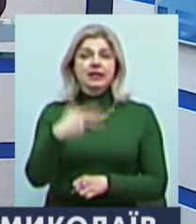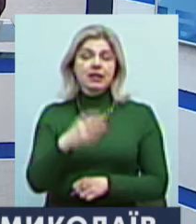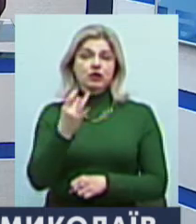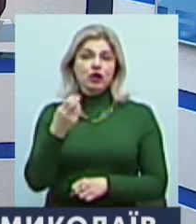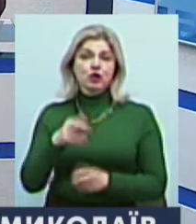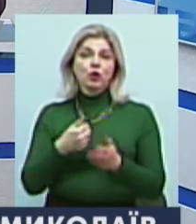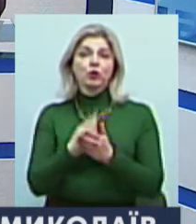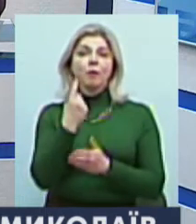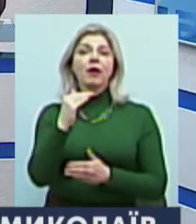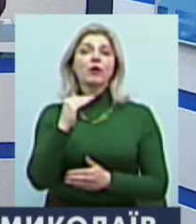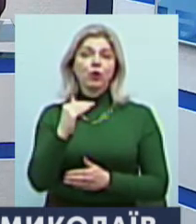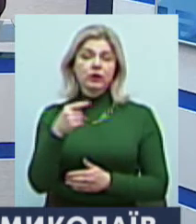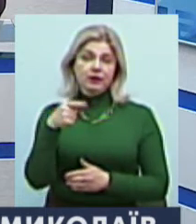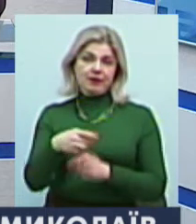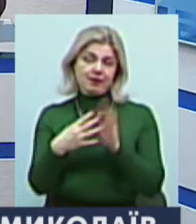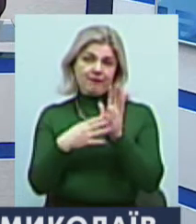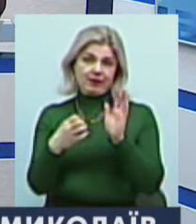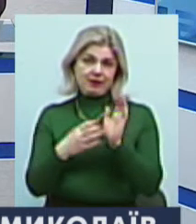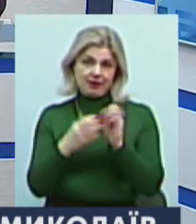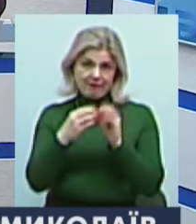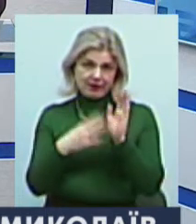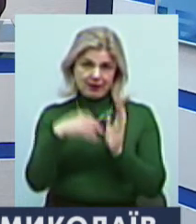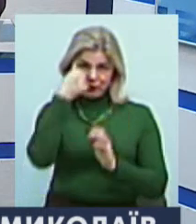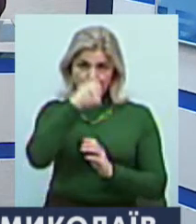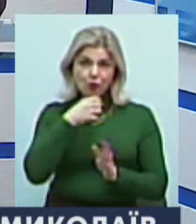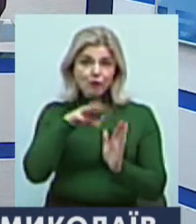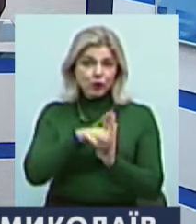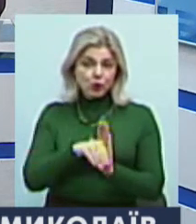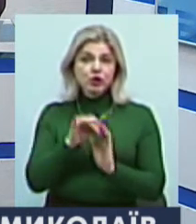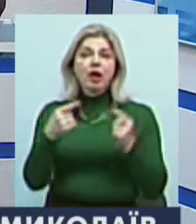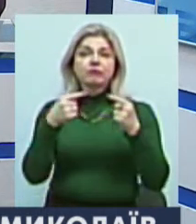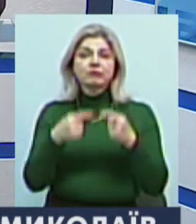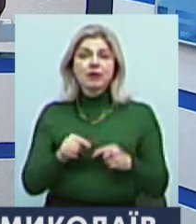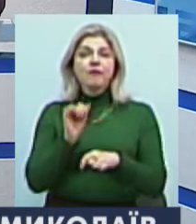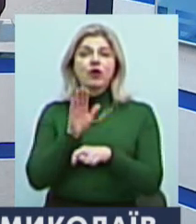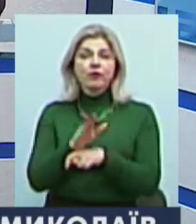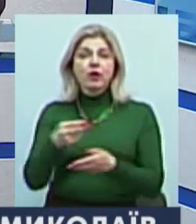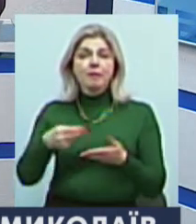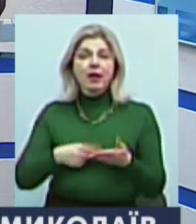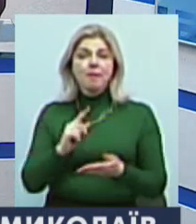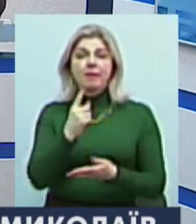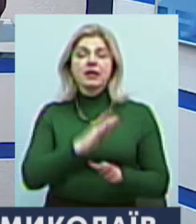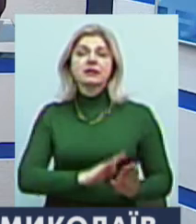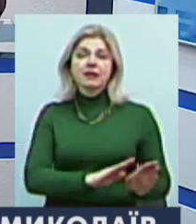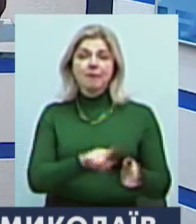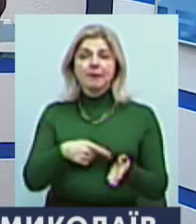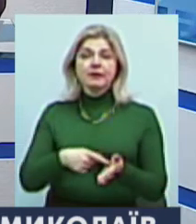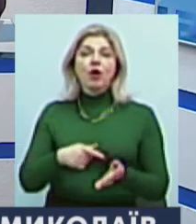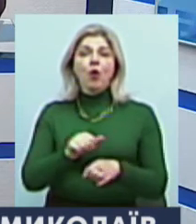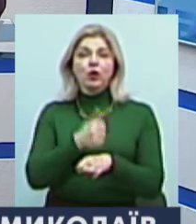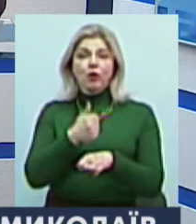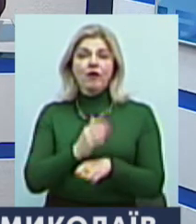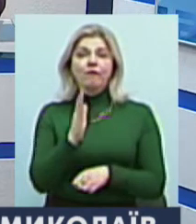до 1 лютого 2019 року включно. Відповідне розпорядження підписано першим заступником міського голови